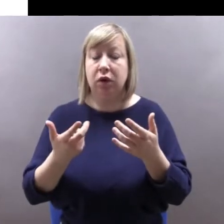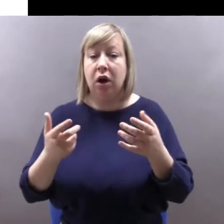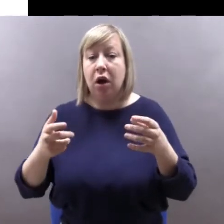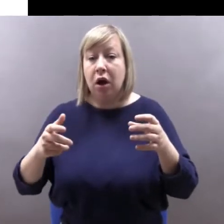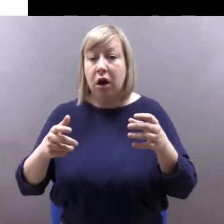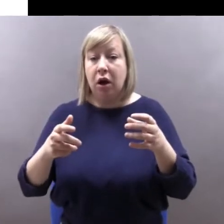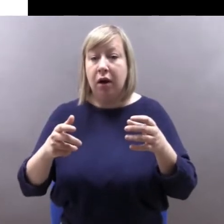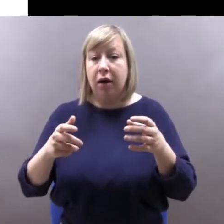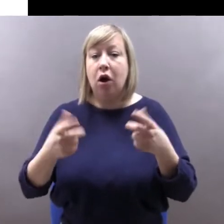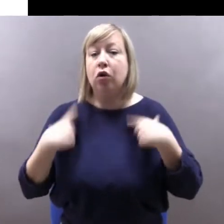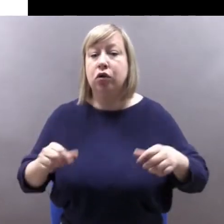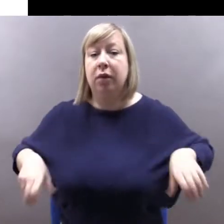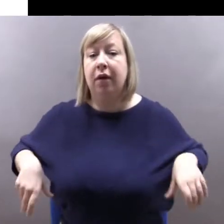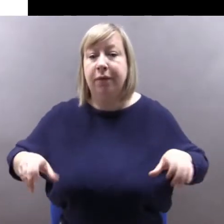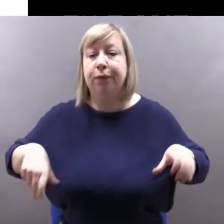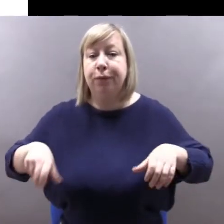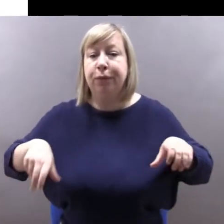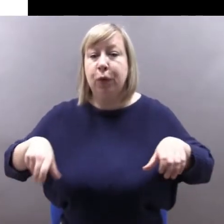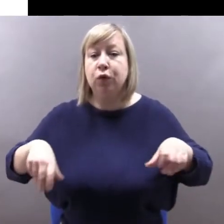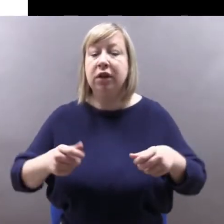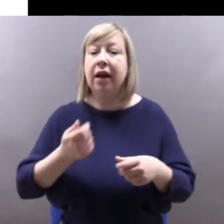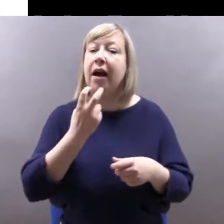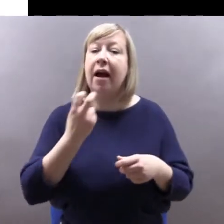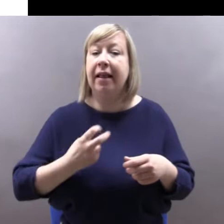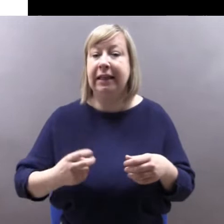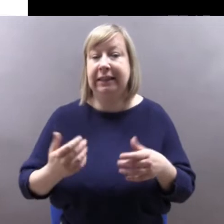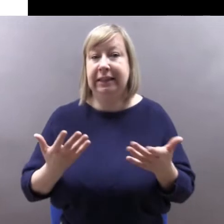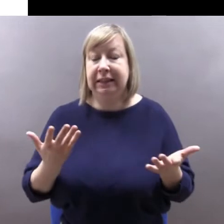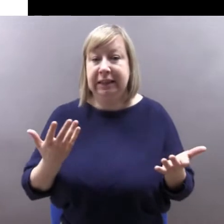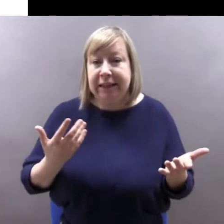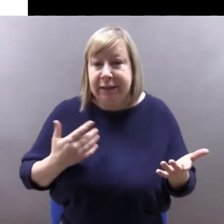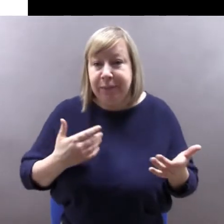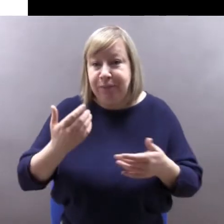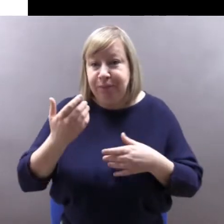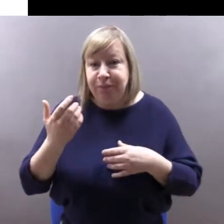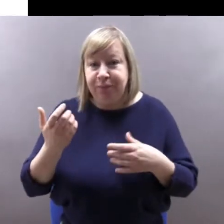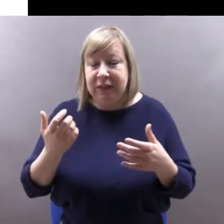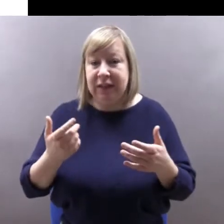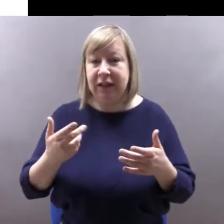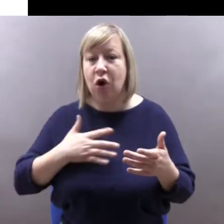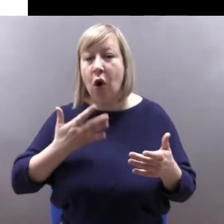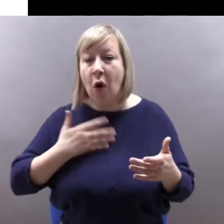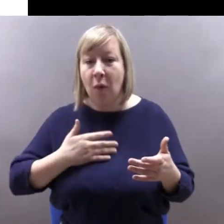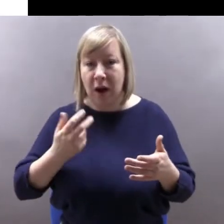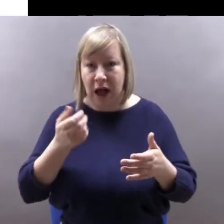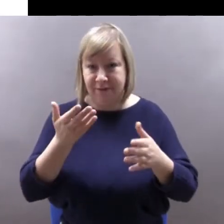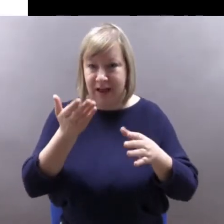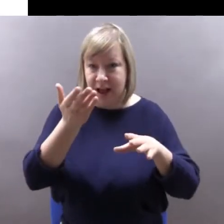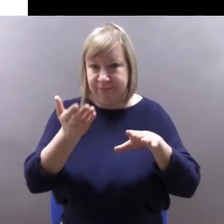tych kilogramów, tej masy, którą tworzy z jednej strony sama waga wózka, a z drugiej jeszcze ta osoba na